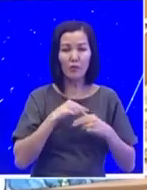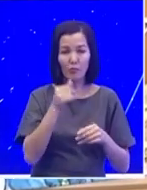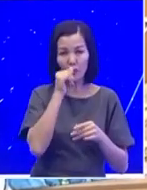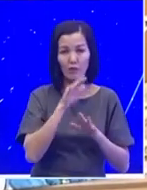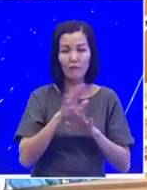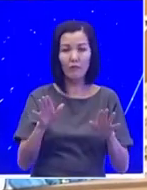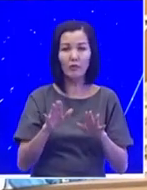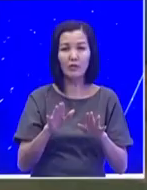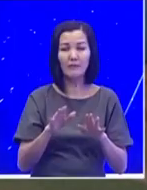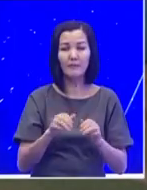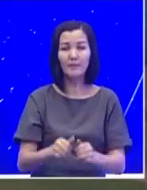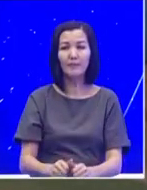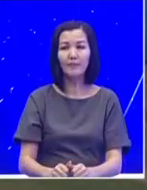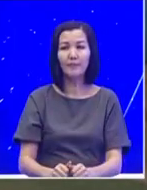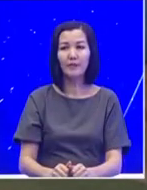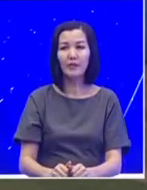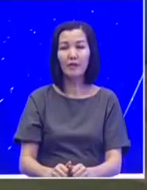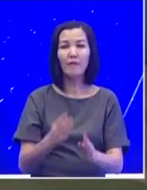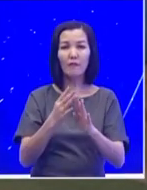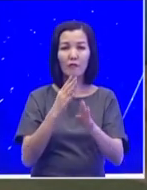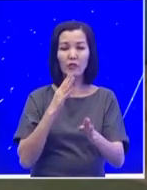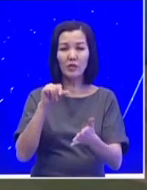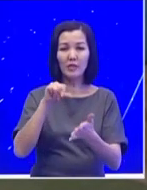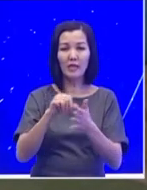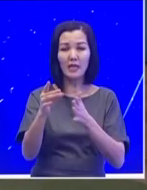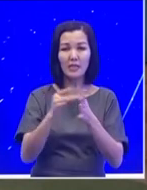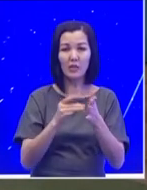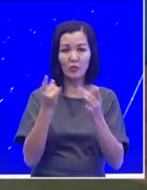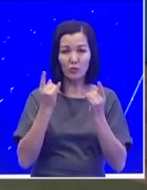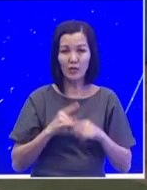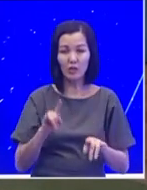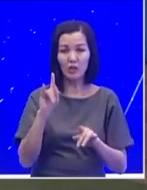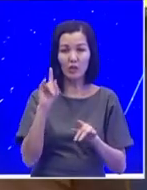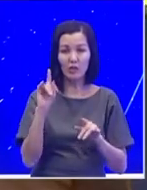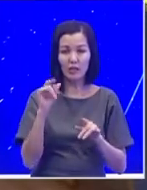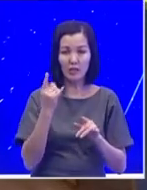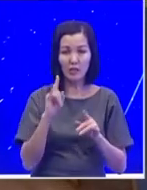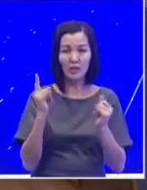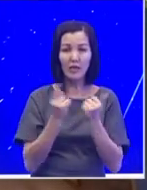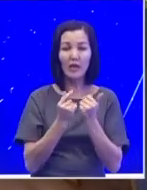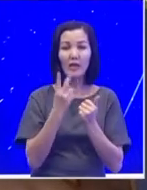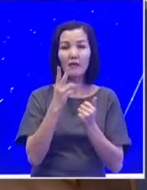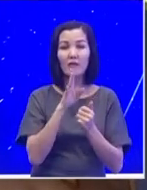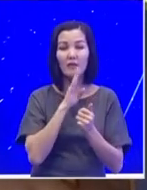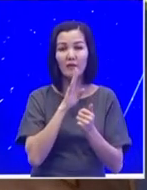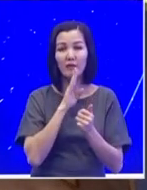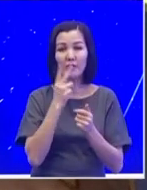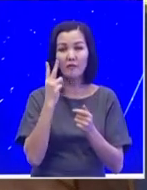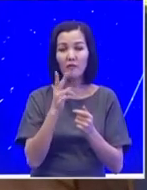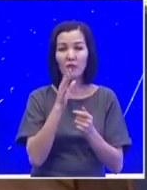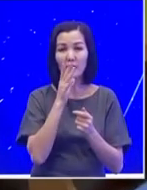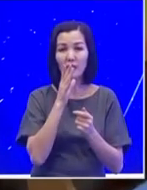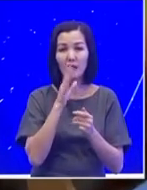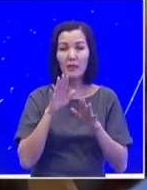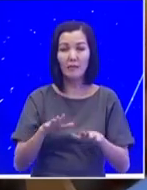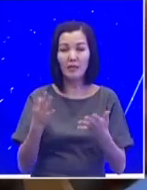работу, сетует Баян Байкулова. Причем в очередь они встали сразу же после рождения близняшек Алины и Аруны. К двухлетию дочерей нашлось и место